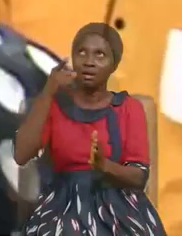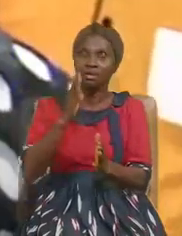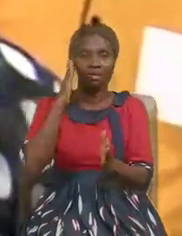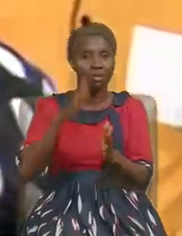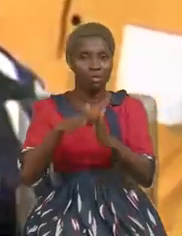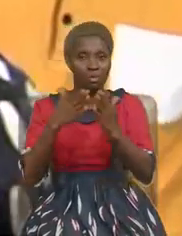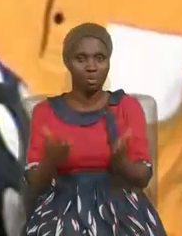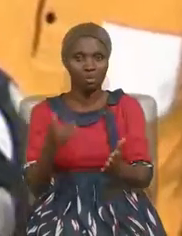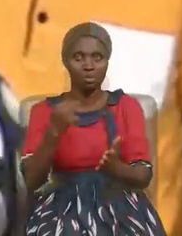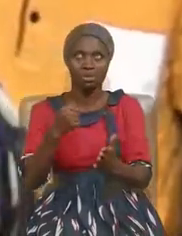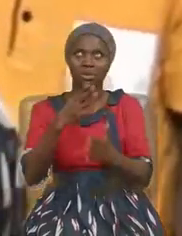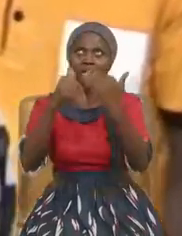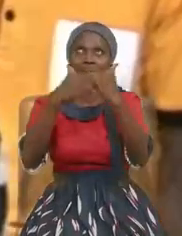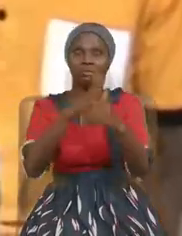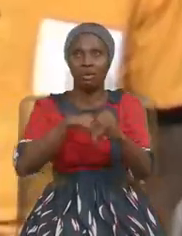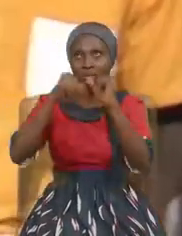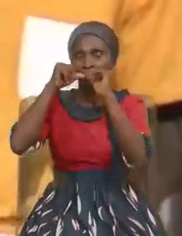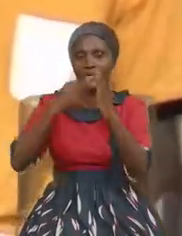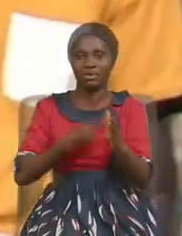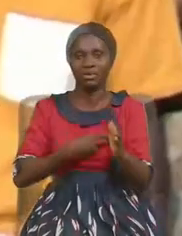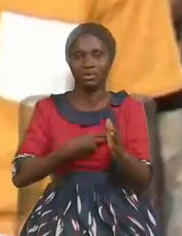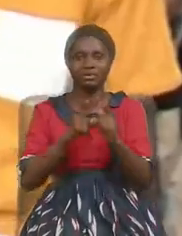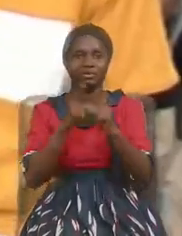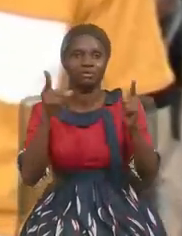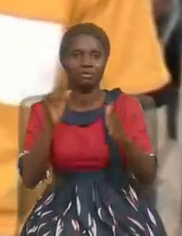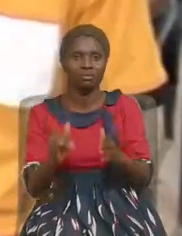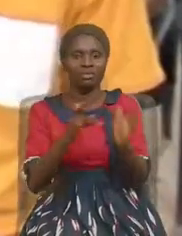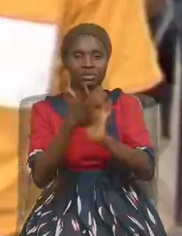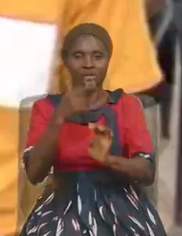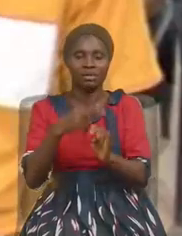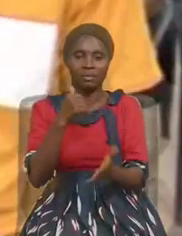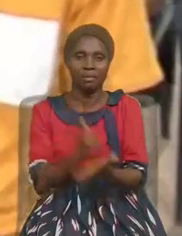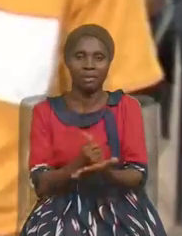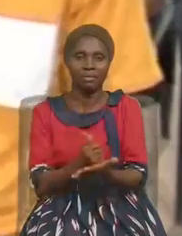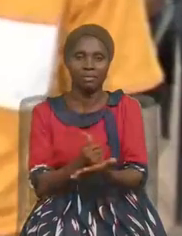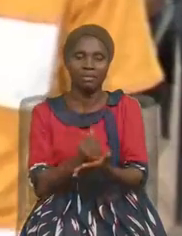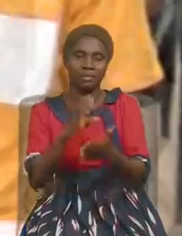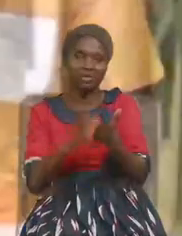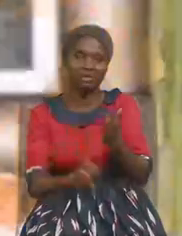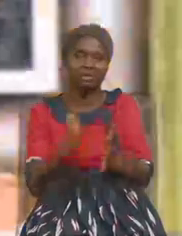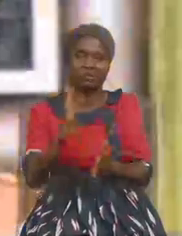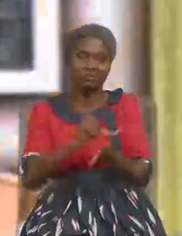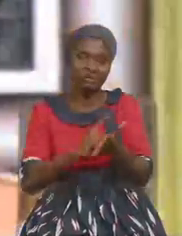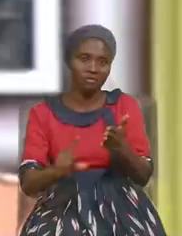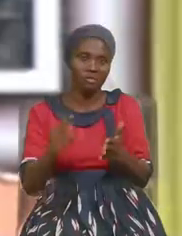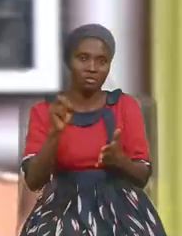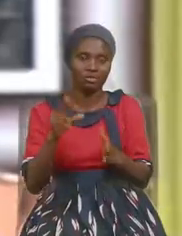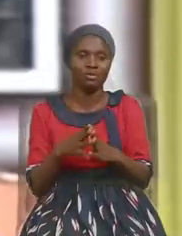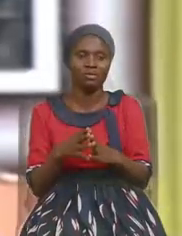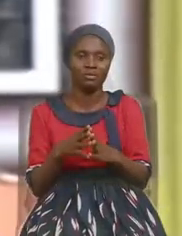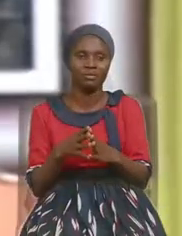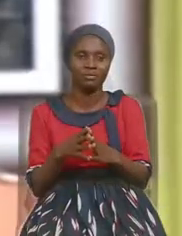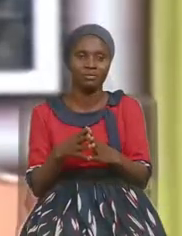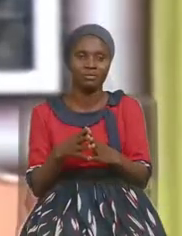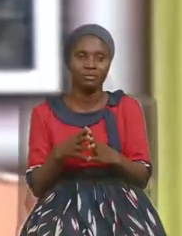cieux et il va nous bénir puissamment au nom de Jésus. Chapitre 4, verset 12. Épaphras, qui est